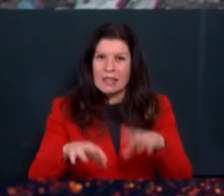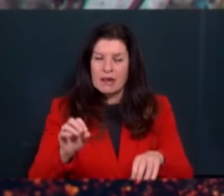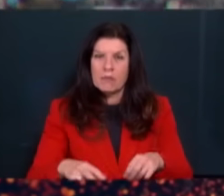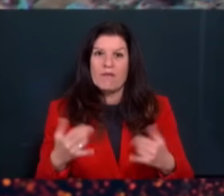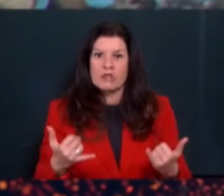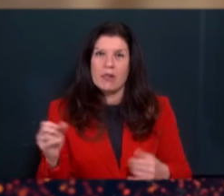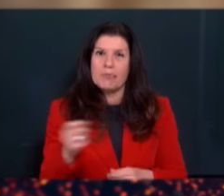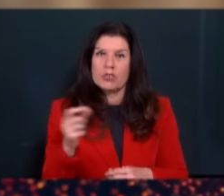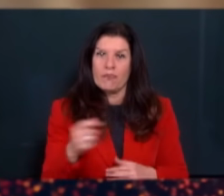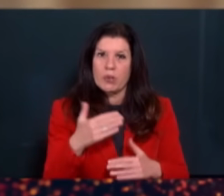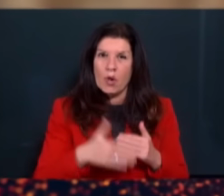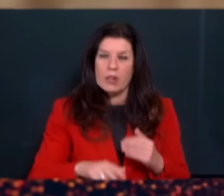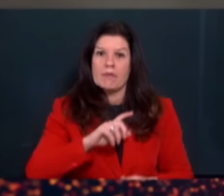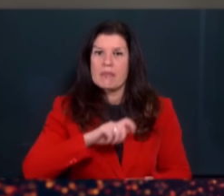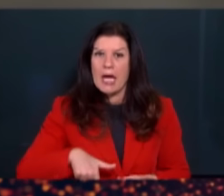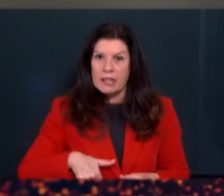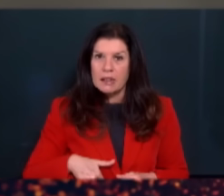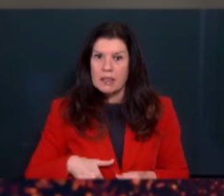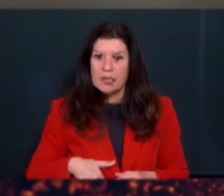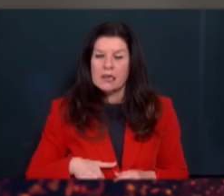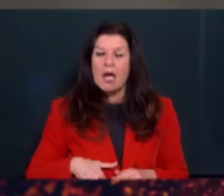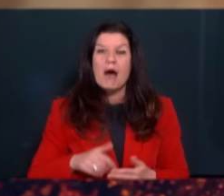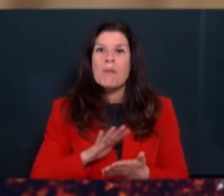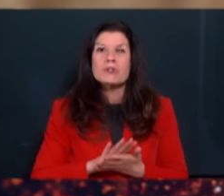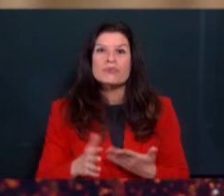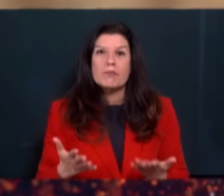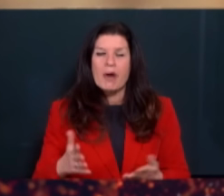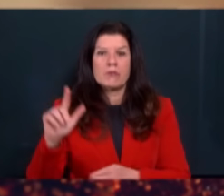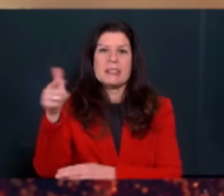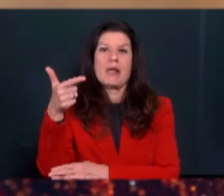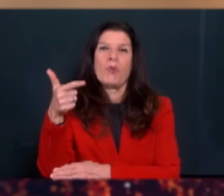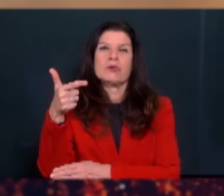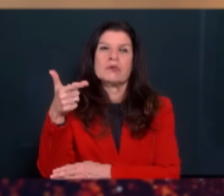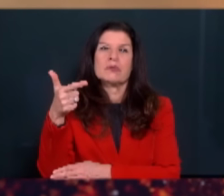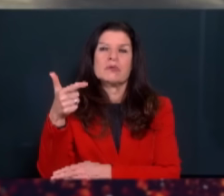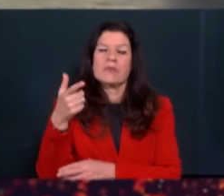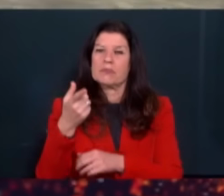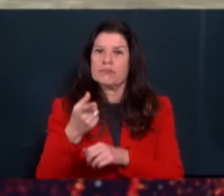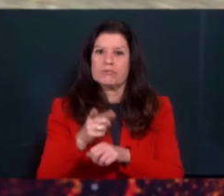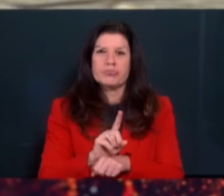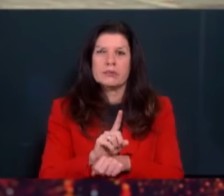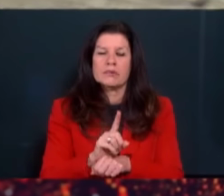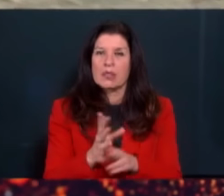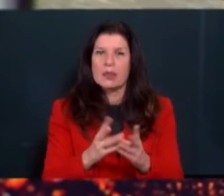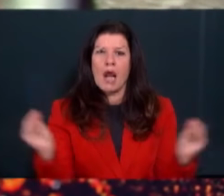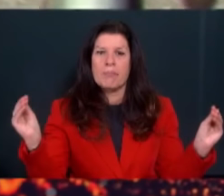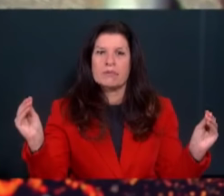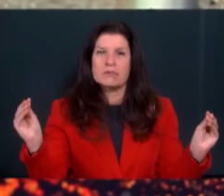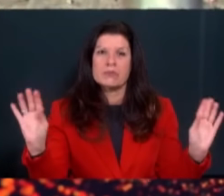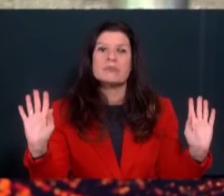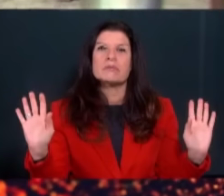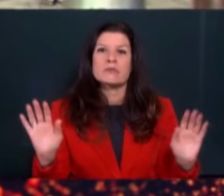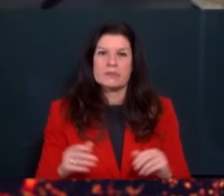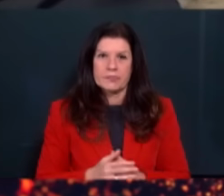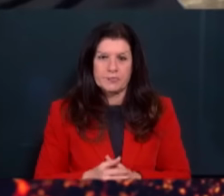בשבועות האחרונים זה שהעירייה פשוט שמה פה מצלמות, ובין לילה המקום הזה התפייד, פשוט אין פה כלום.